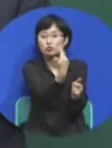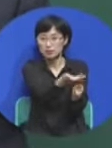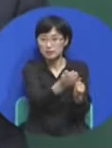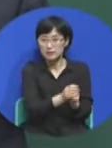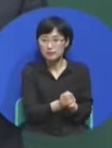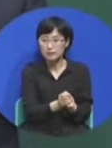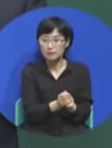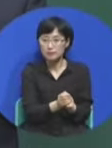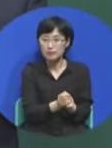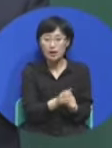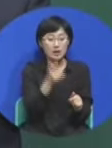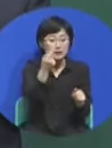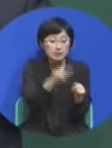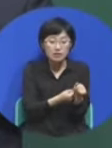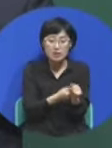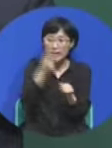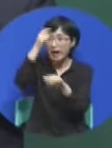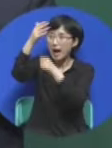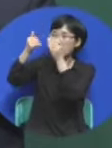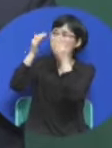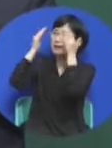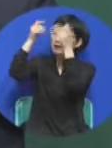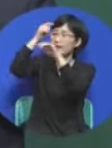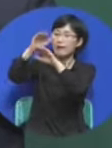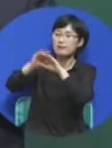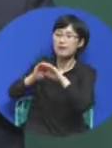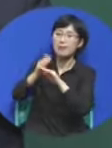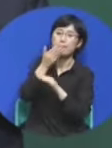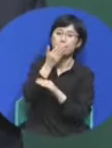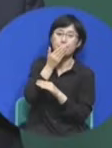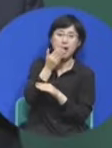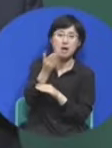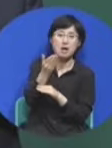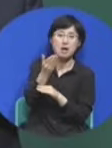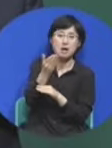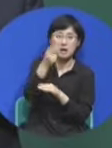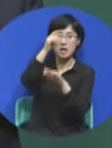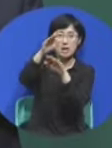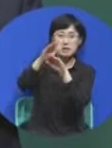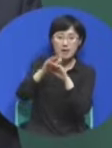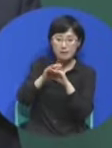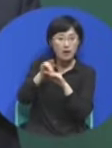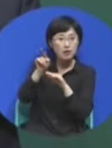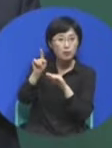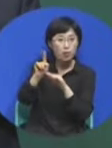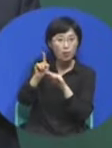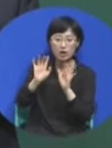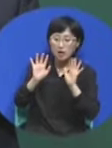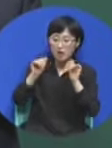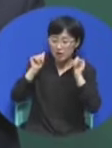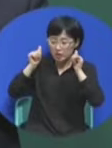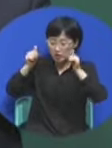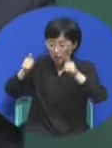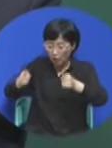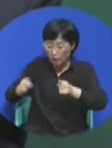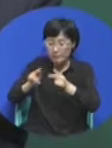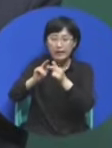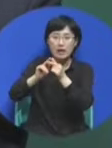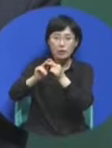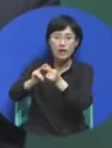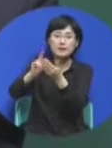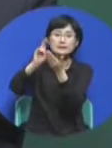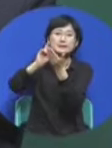而且被造为属灵的存在. 하나님께 예배하는 존재로 창조하셨어요. 是向神献礼拜的存在. 그 예배 속에는 경배와 찬양이라는 의미가 담겨 있어요.